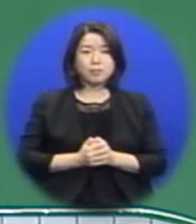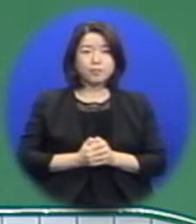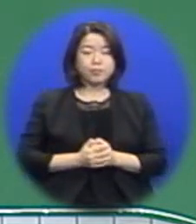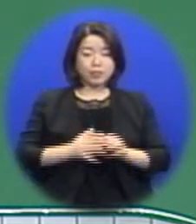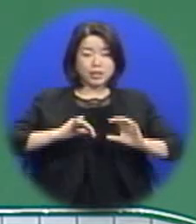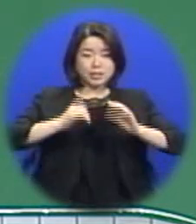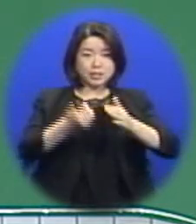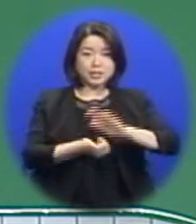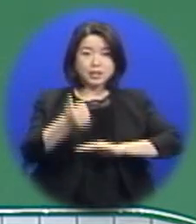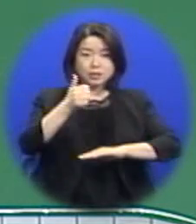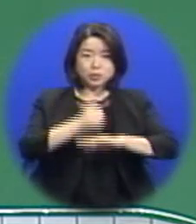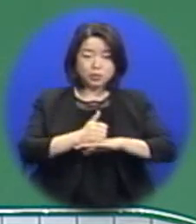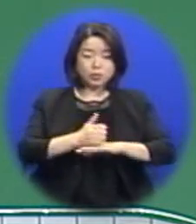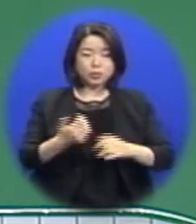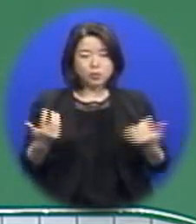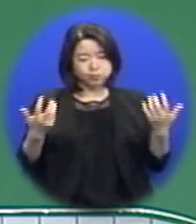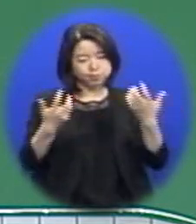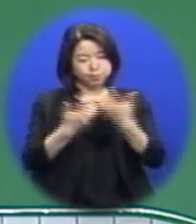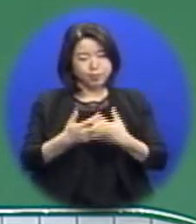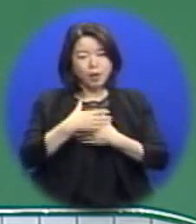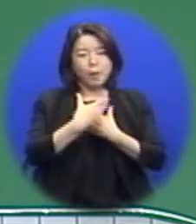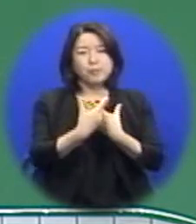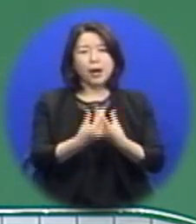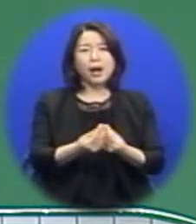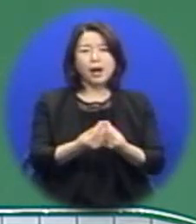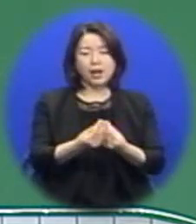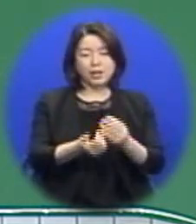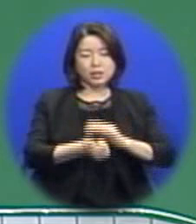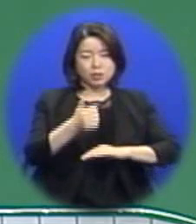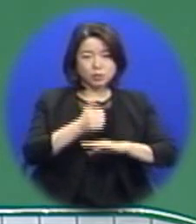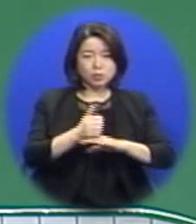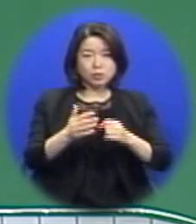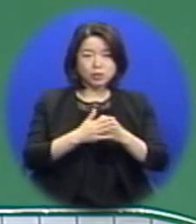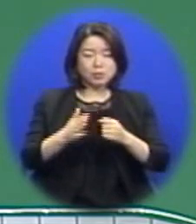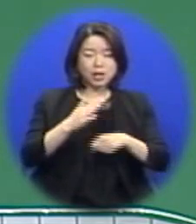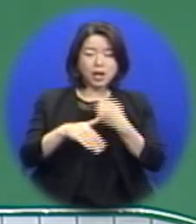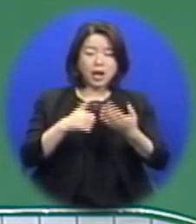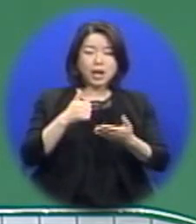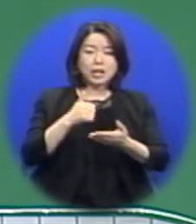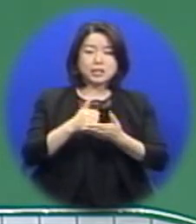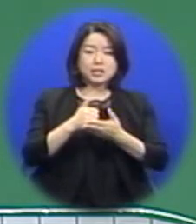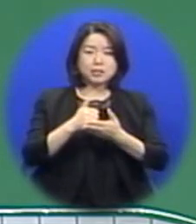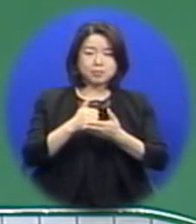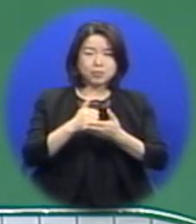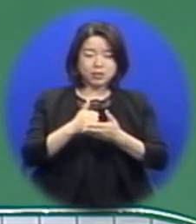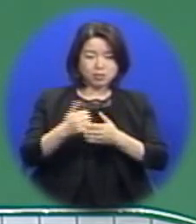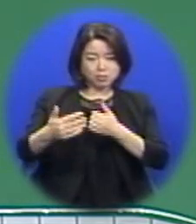세상 성공, 풍요, 부유, 편안함으로 하나님의 축복을 가늠하면 안 됩니다.